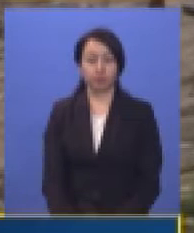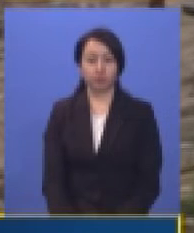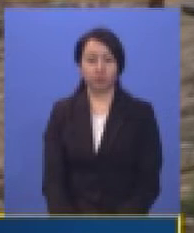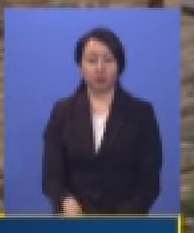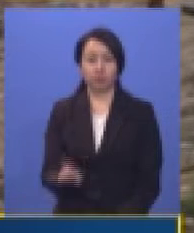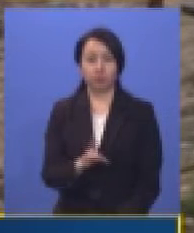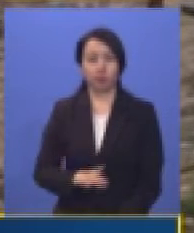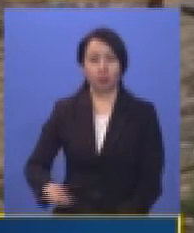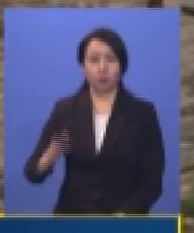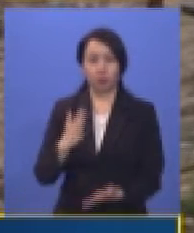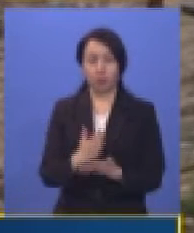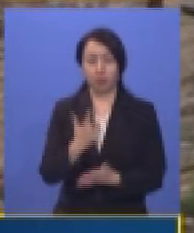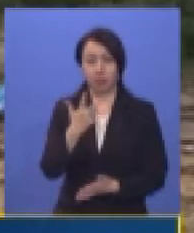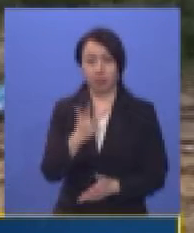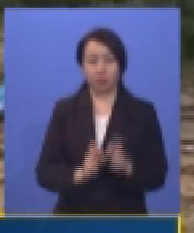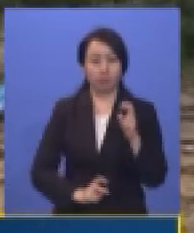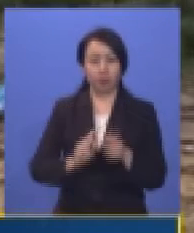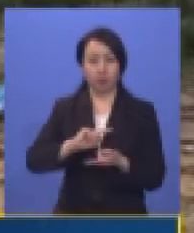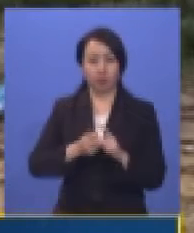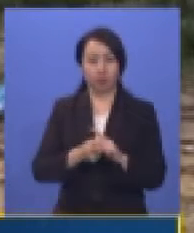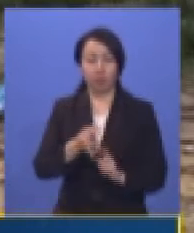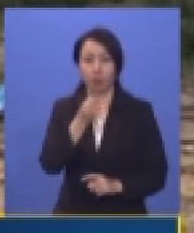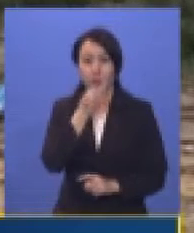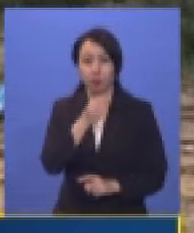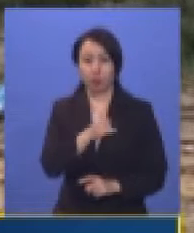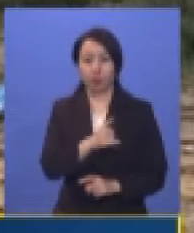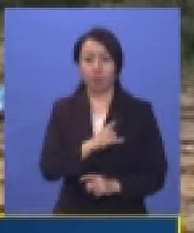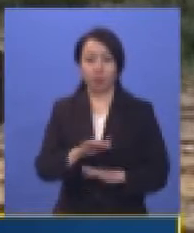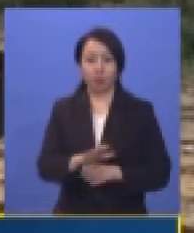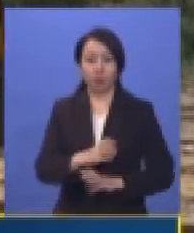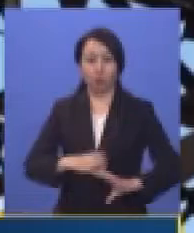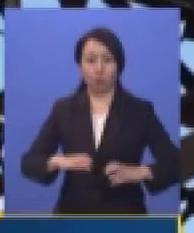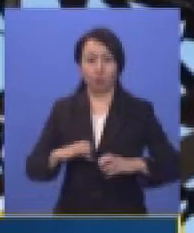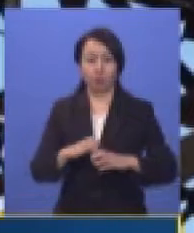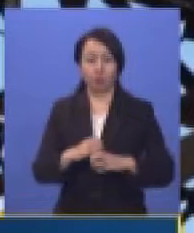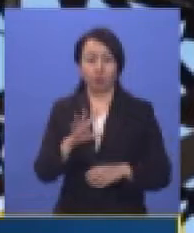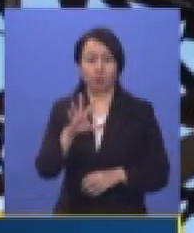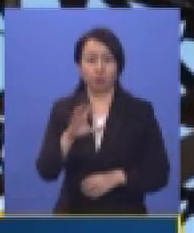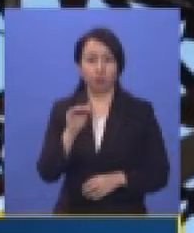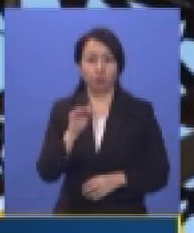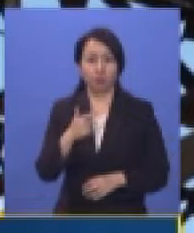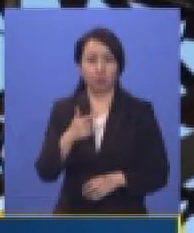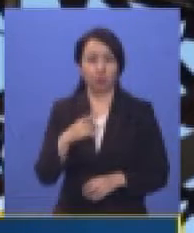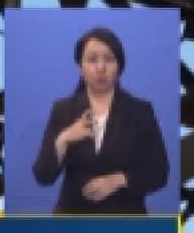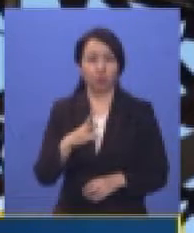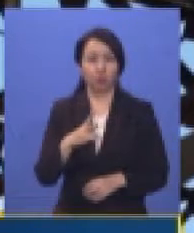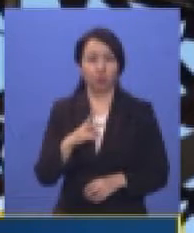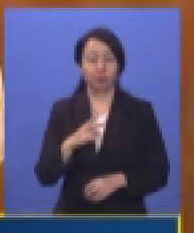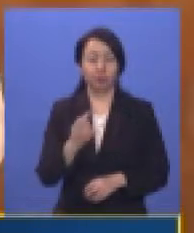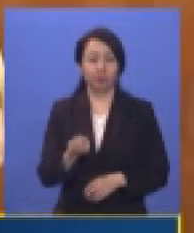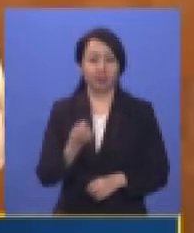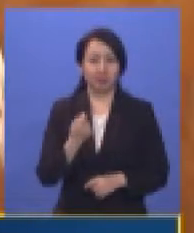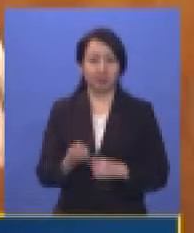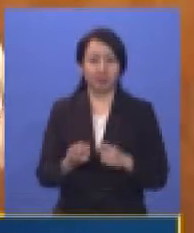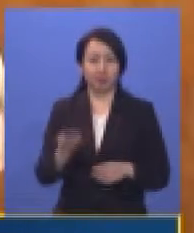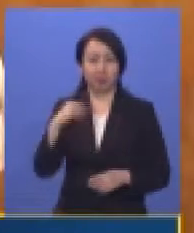В регионе имеется 3 предприятия по переработке масличных культур общей мощностью почти 500 тысяч тонн. Однако этого недостаточно.